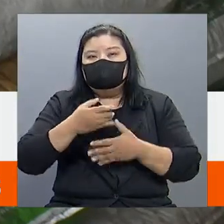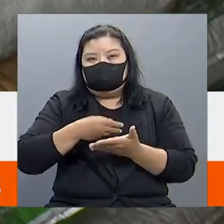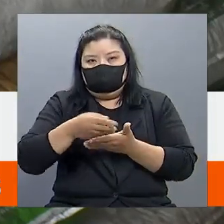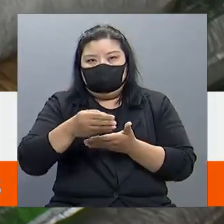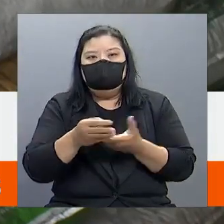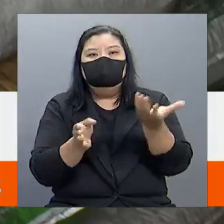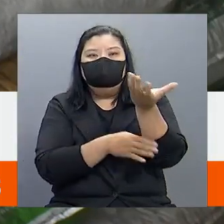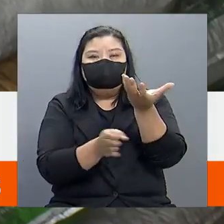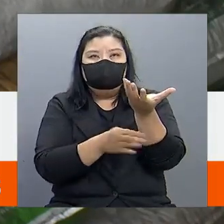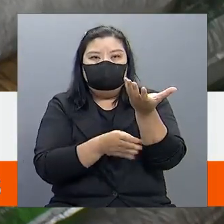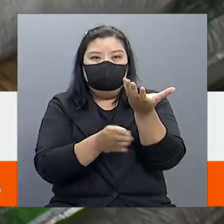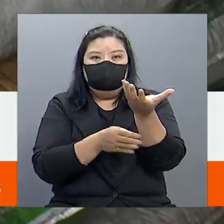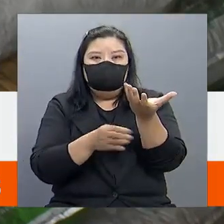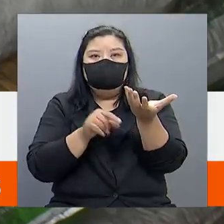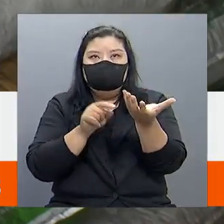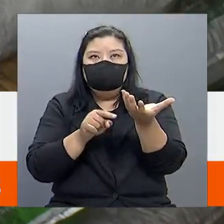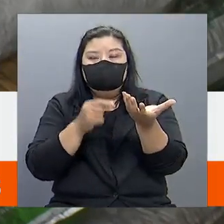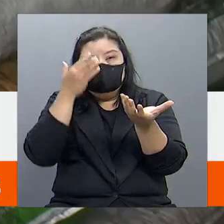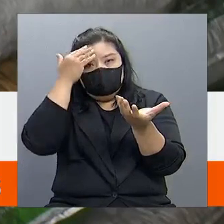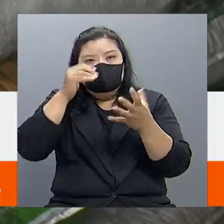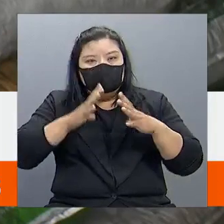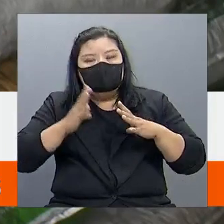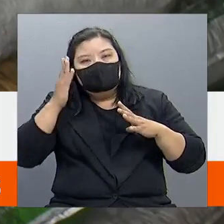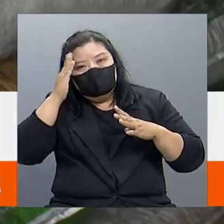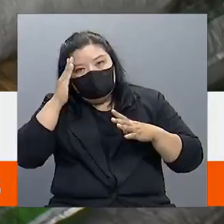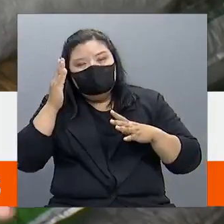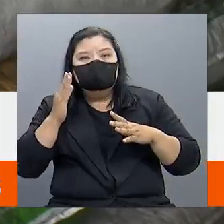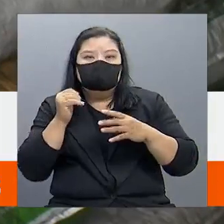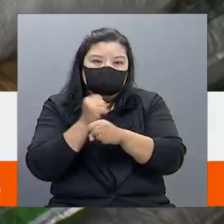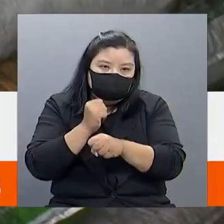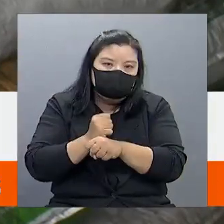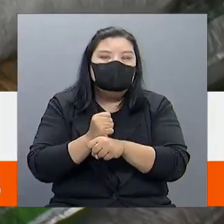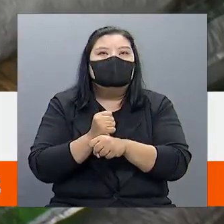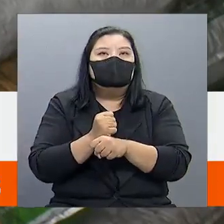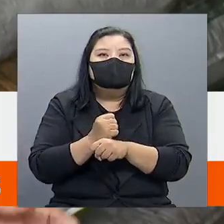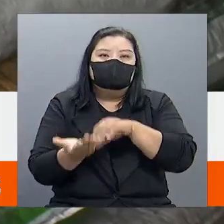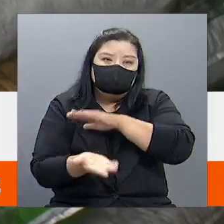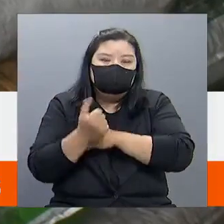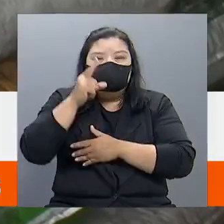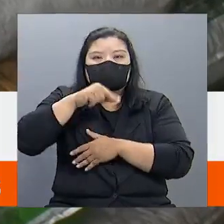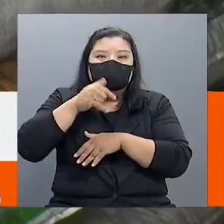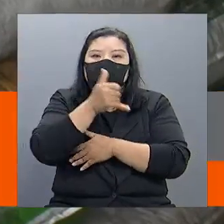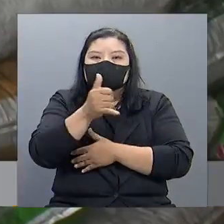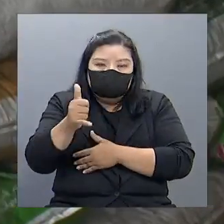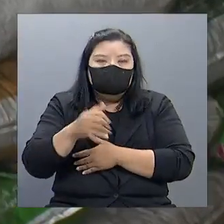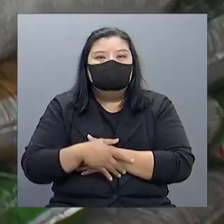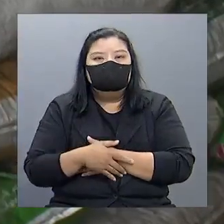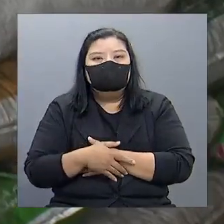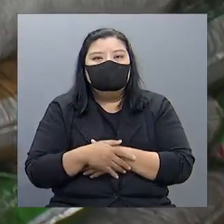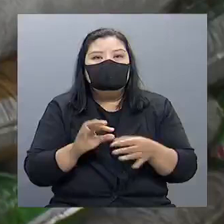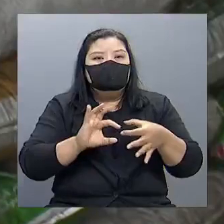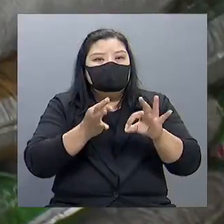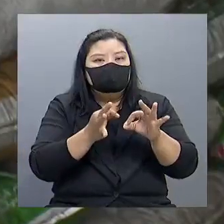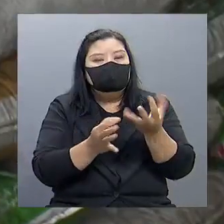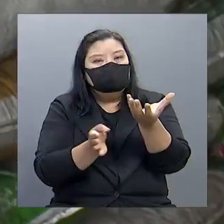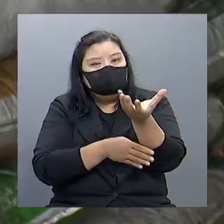เนื่องจากลักษณะความเป็นอยู่ของเขาความรีบเร่งในการใช้ชีวิตกว่าเขาจะมาจุดเตาถ่านต้องตื่นตีอะไรอ่ะกว่าจะมากลับบ้าน